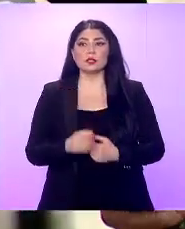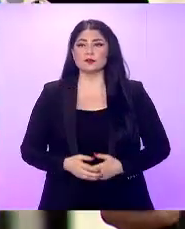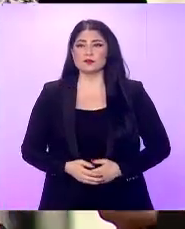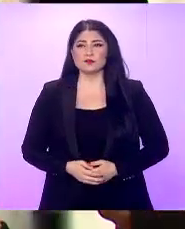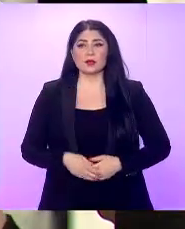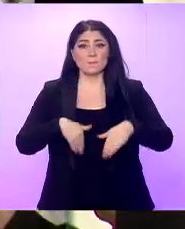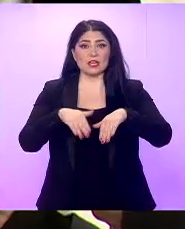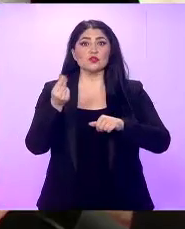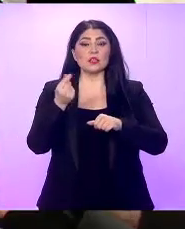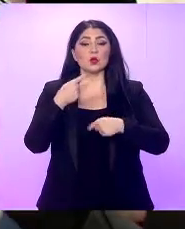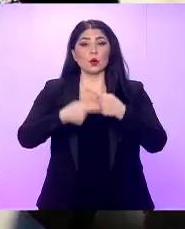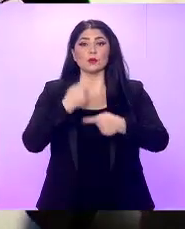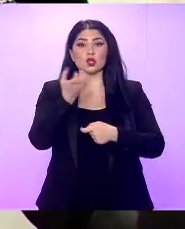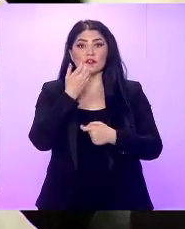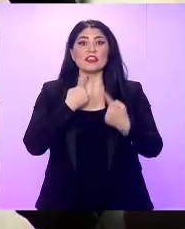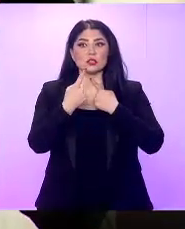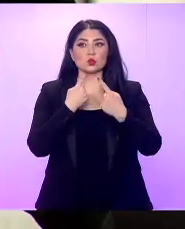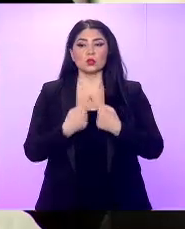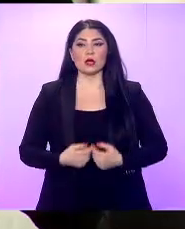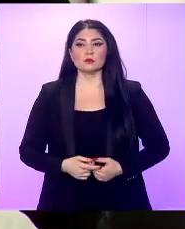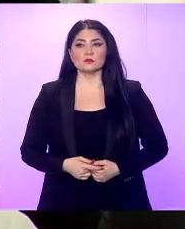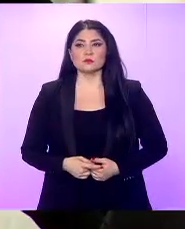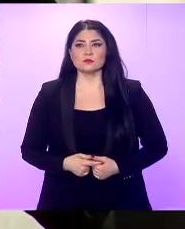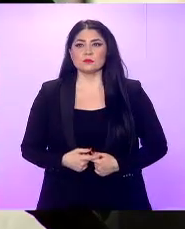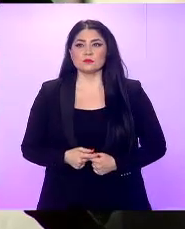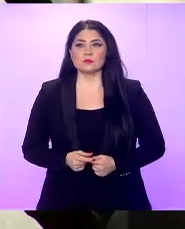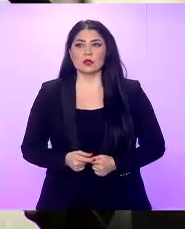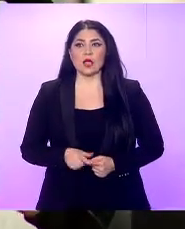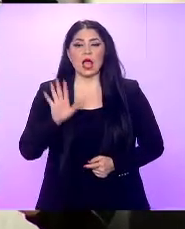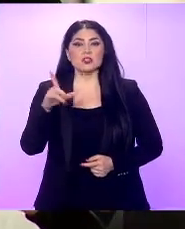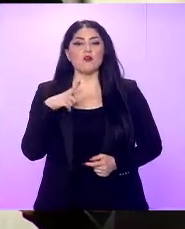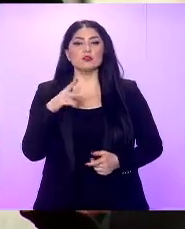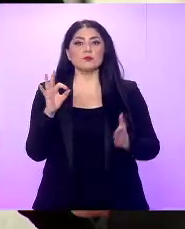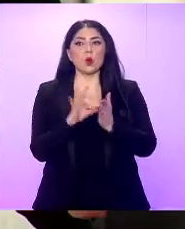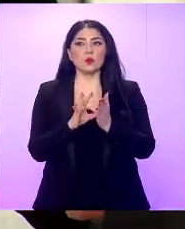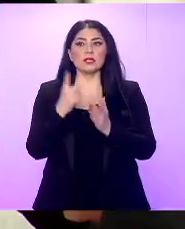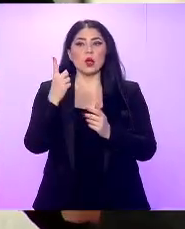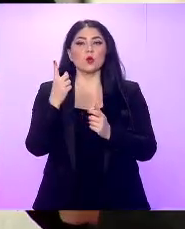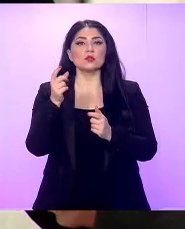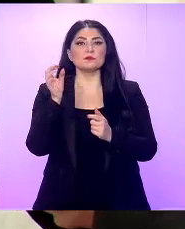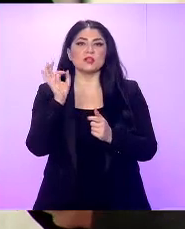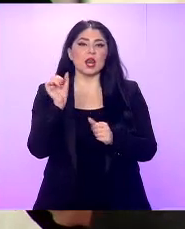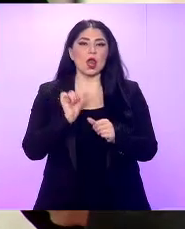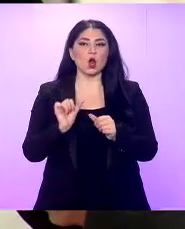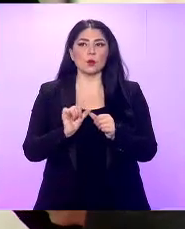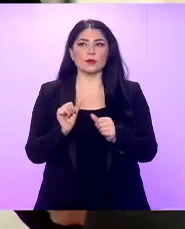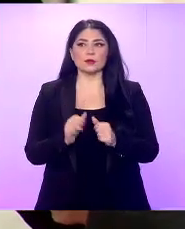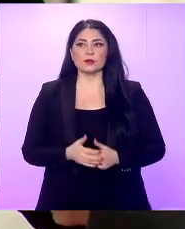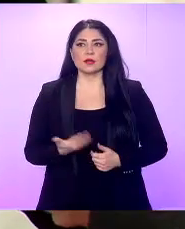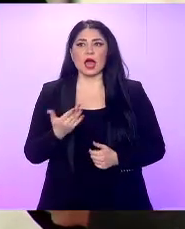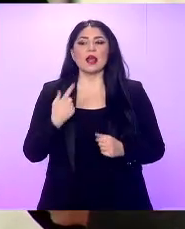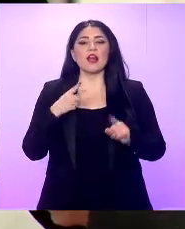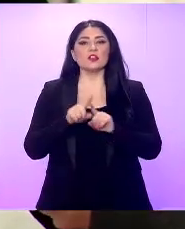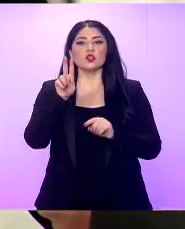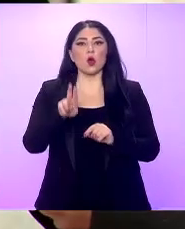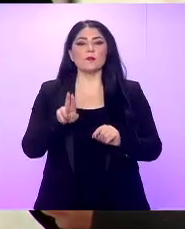și ministrul finanțelor la următoarea ședință? Deci, acestea am spus că au fost propuneri din partea unui economist care a trăit și crezut în 2008